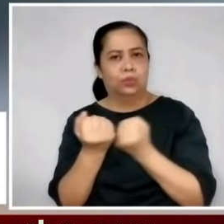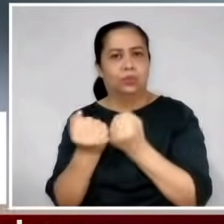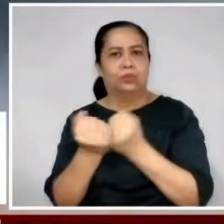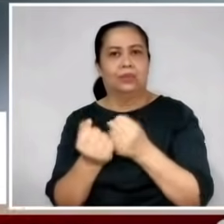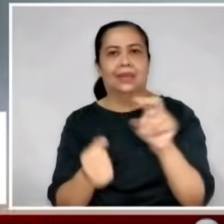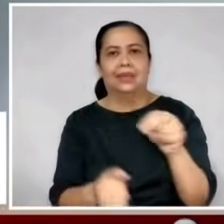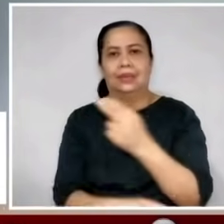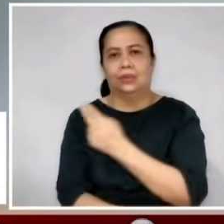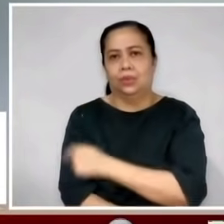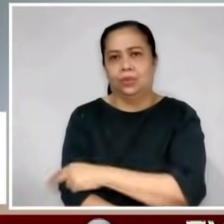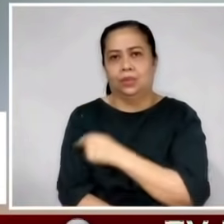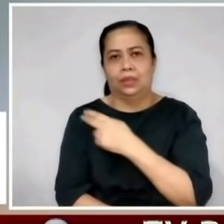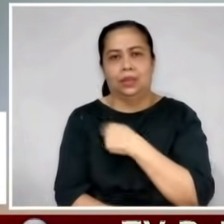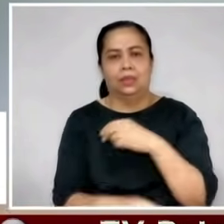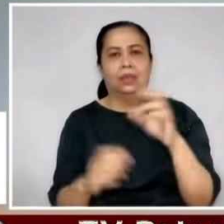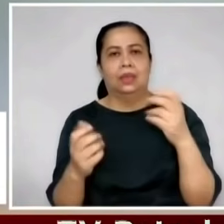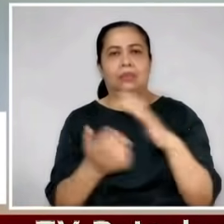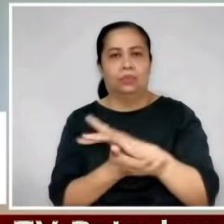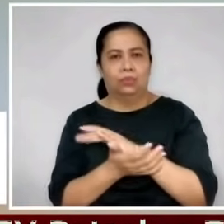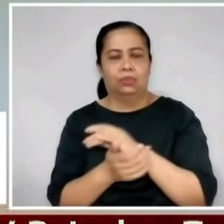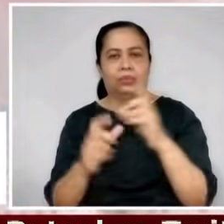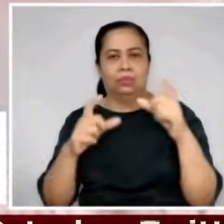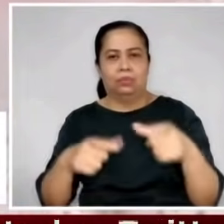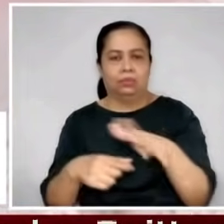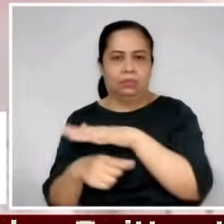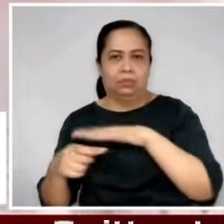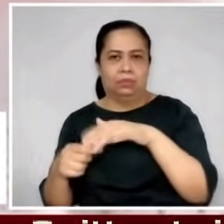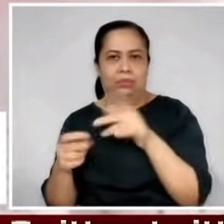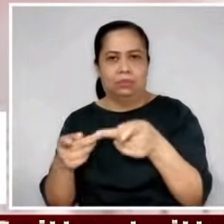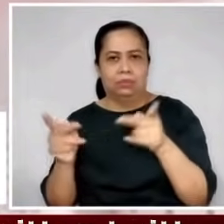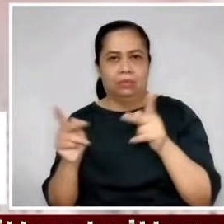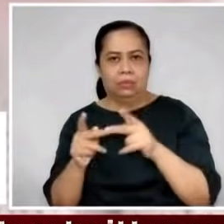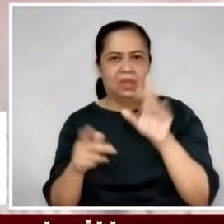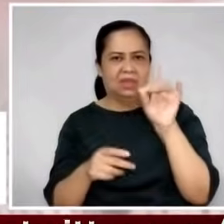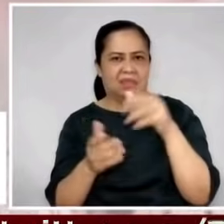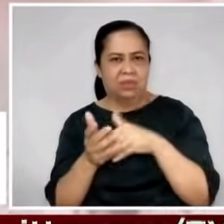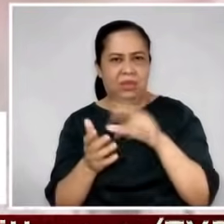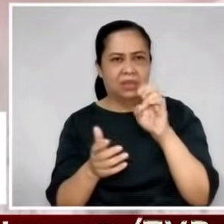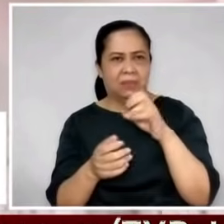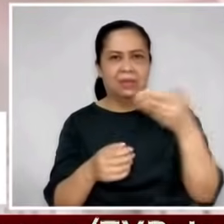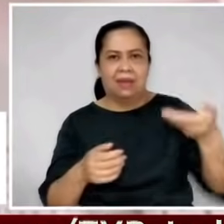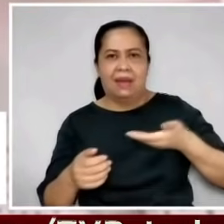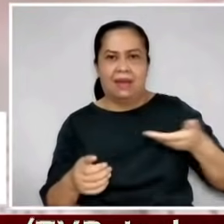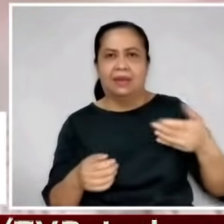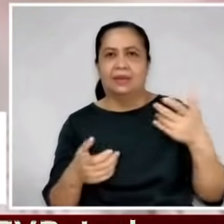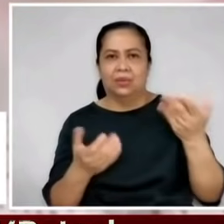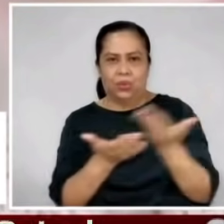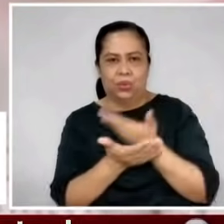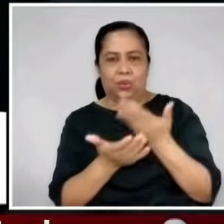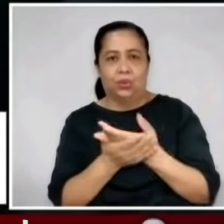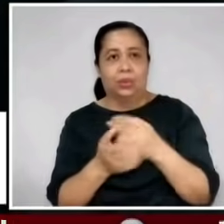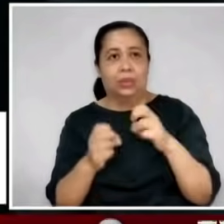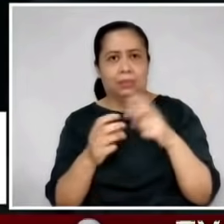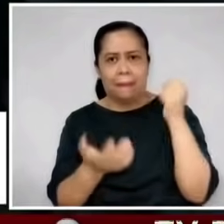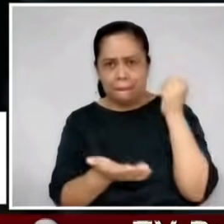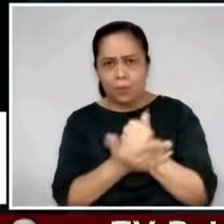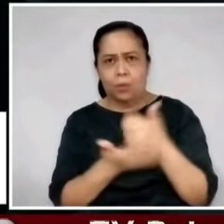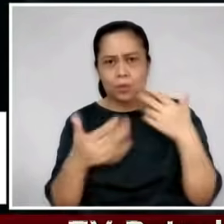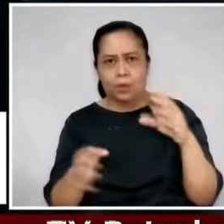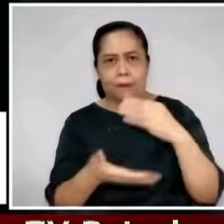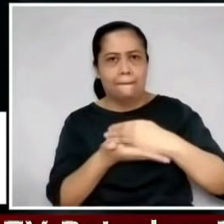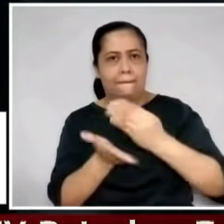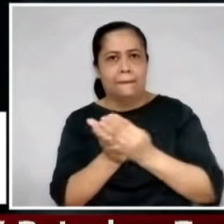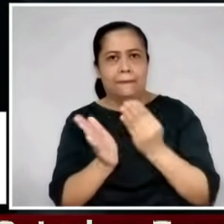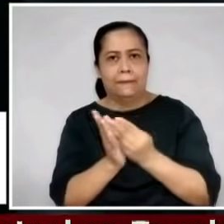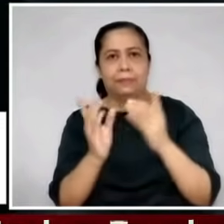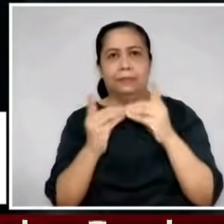COVID facilities. Nasa 8,570 pa lang ang na-hire. Ito'y kahit pa na-aprubahan na ng Budget Department